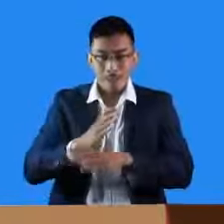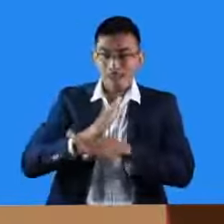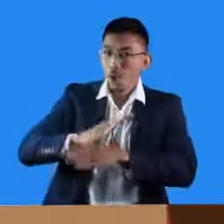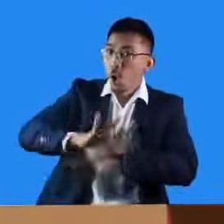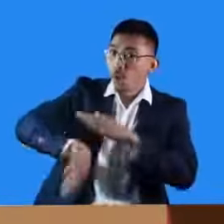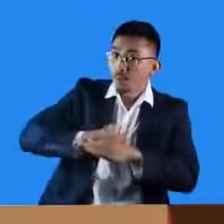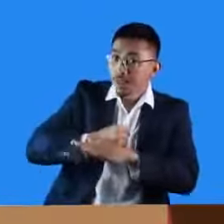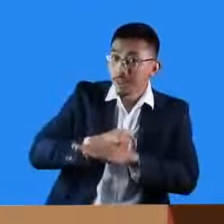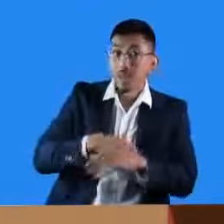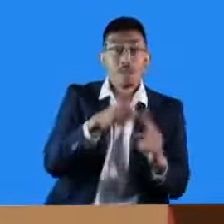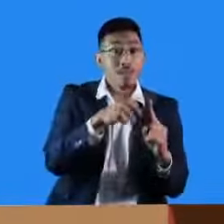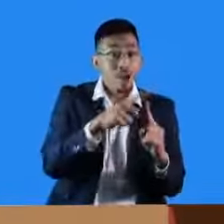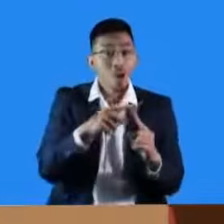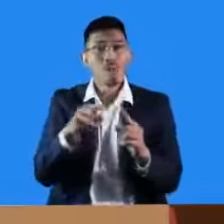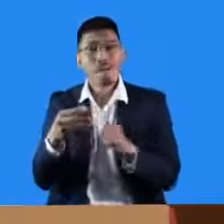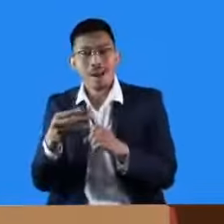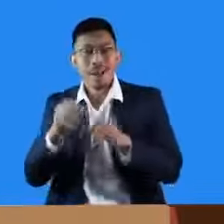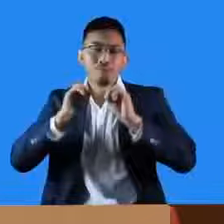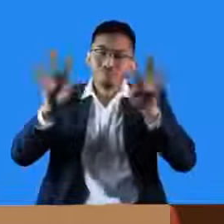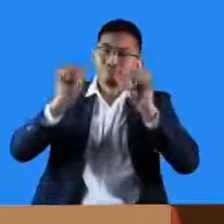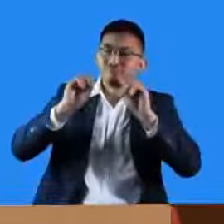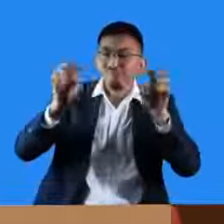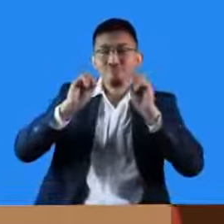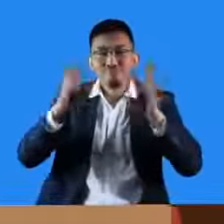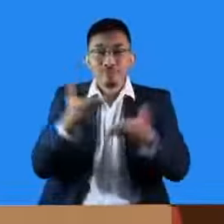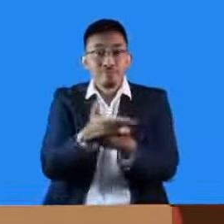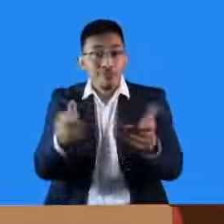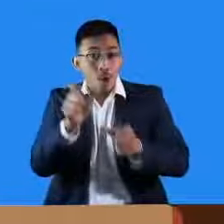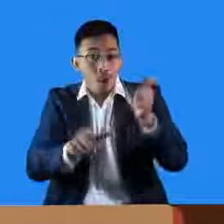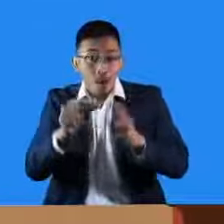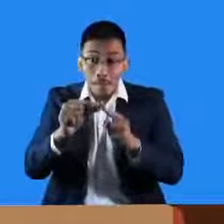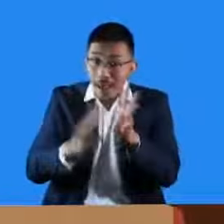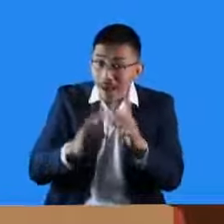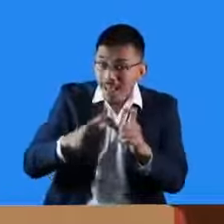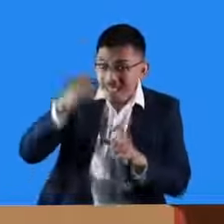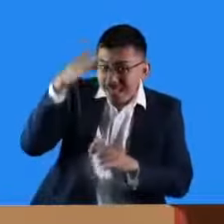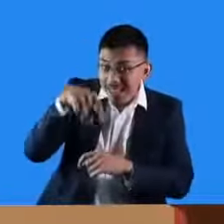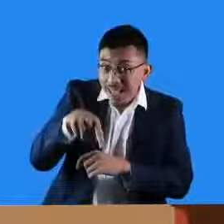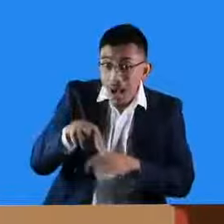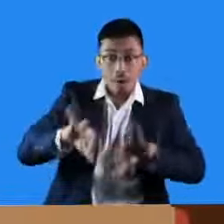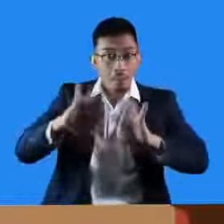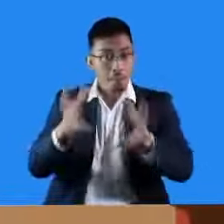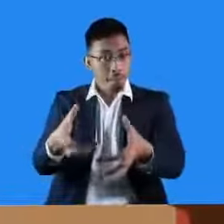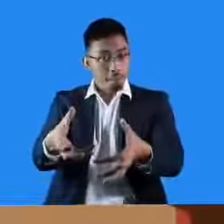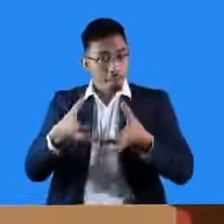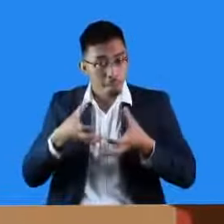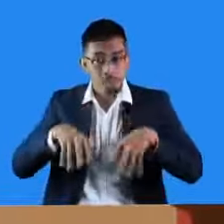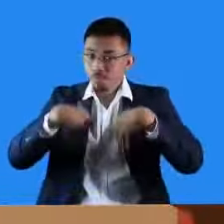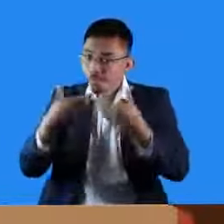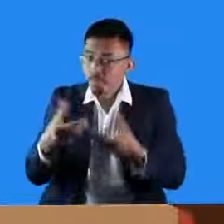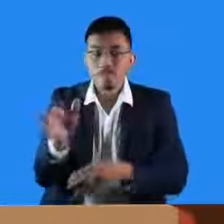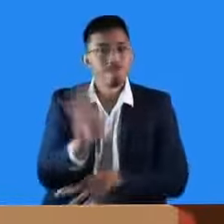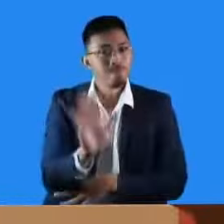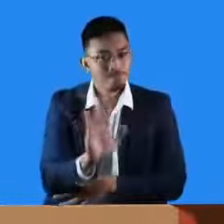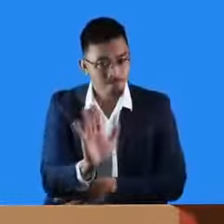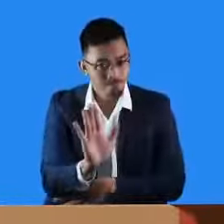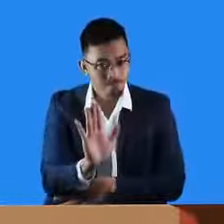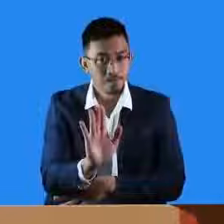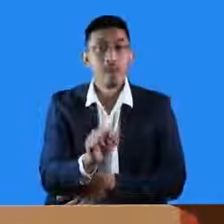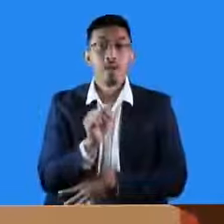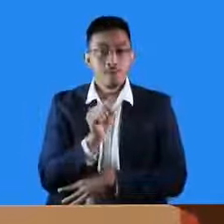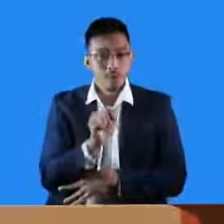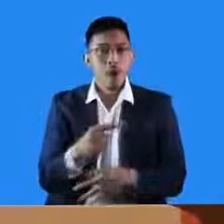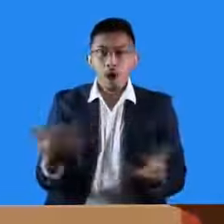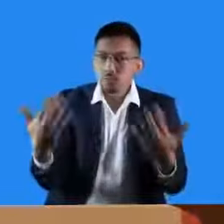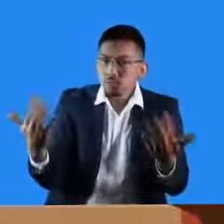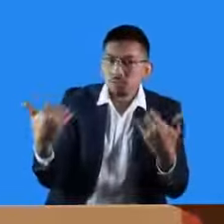Korupsi. Tagor dan Benget mengkampanyekan agar para PNS di desanya tidak menerima dan memberi gratifikasi.